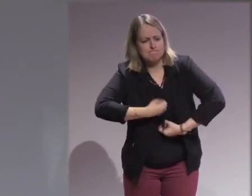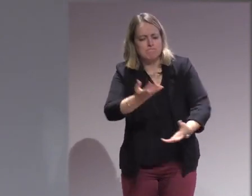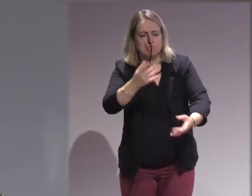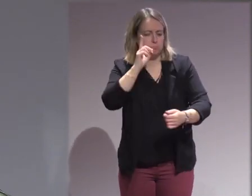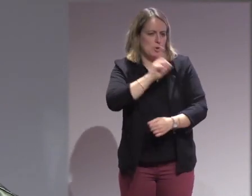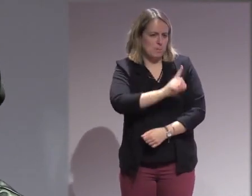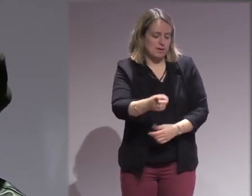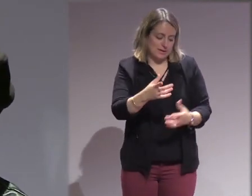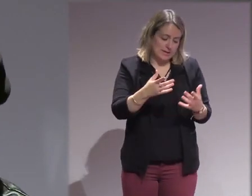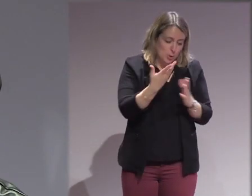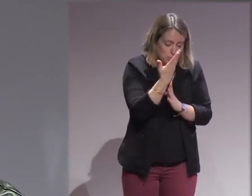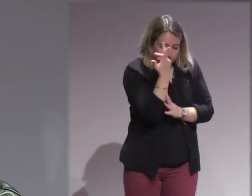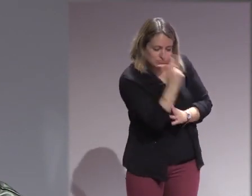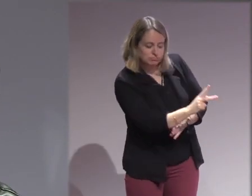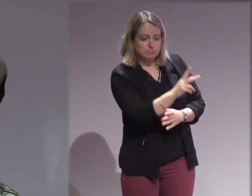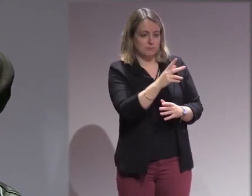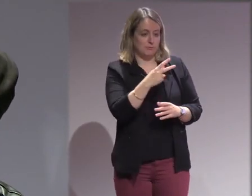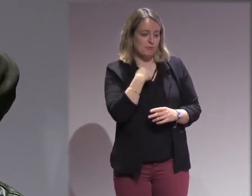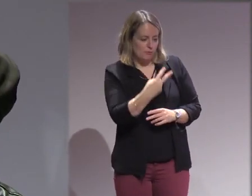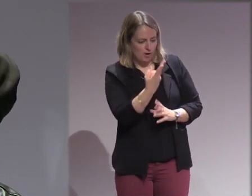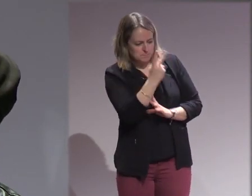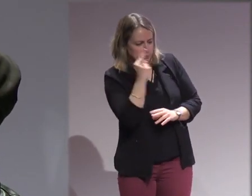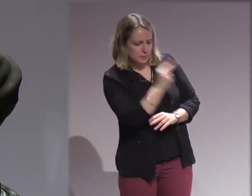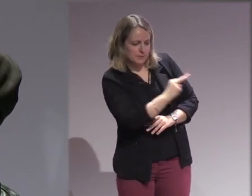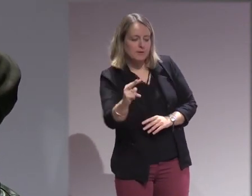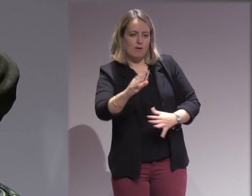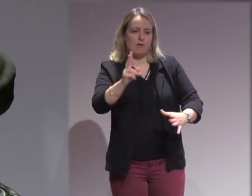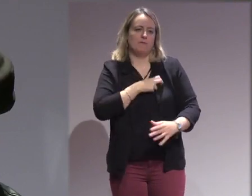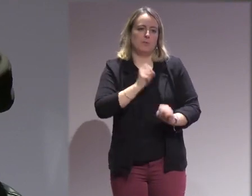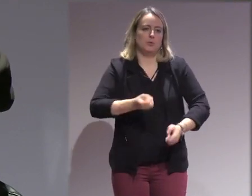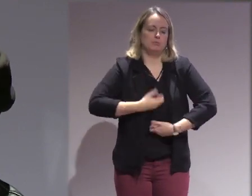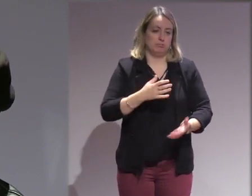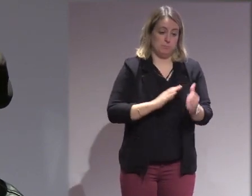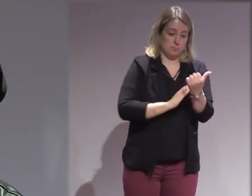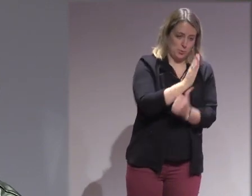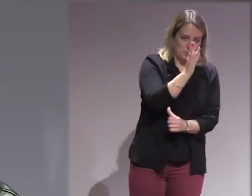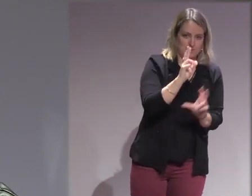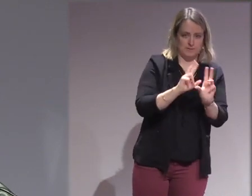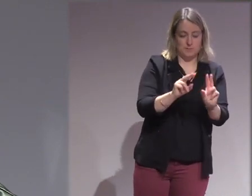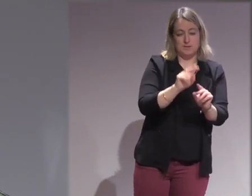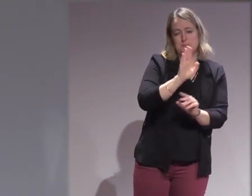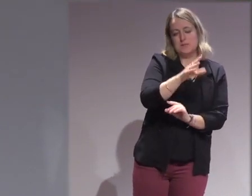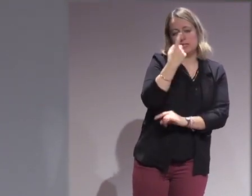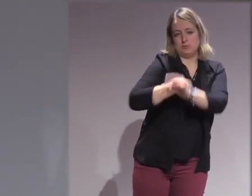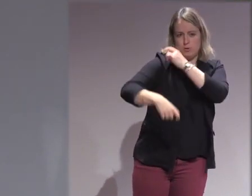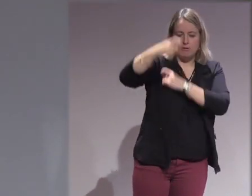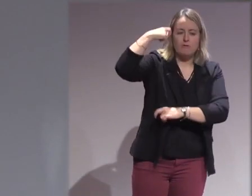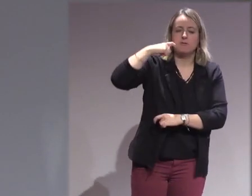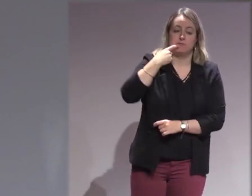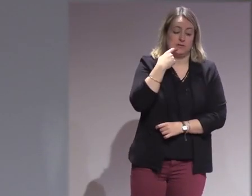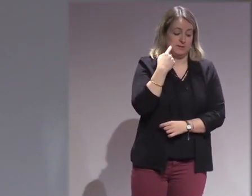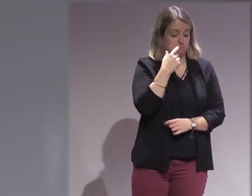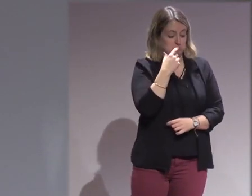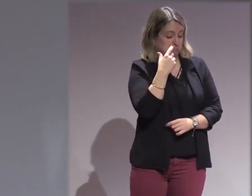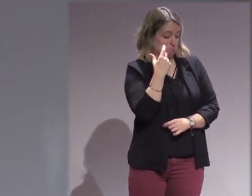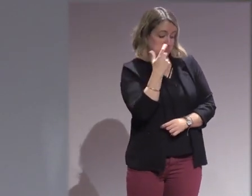faire entendre notre voix, notre perspective. Donc on va commencer avec la première exploration historique, qui est donc le discours sur les